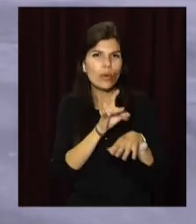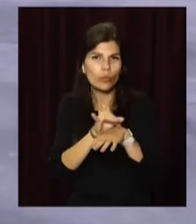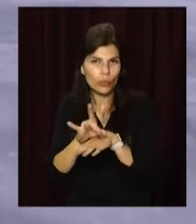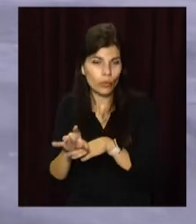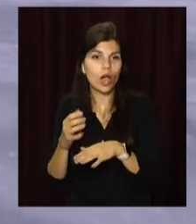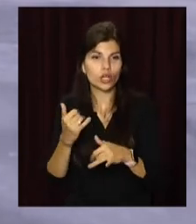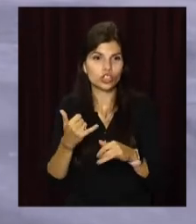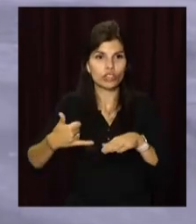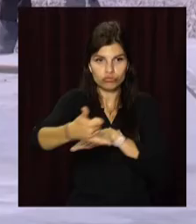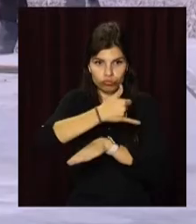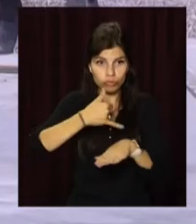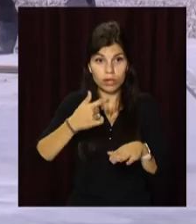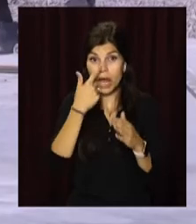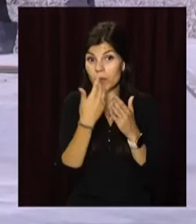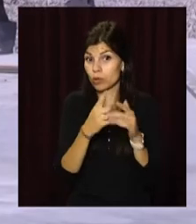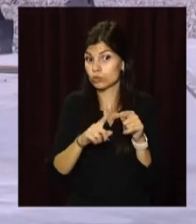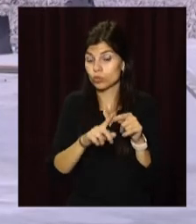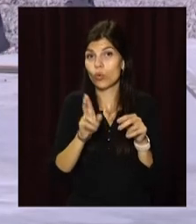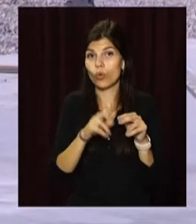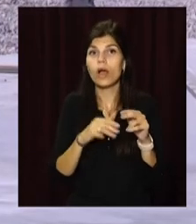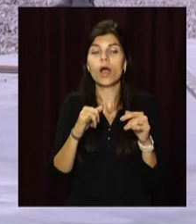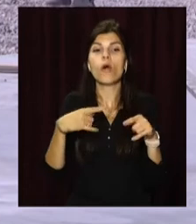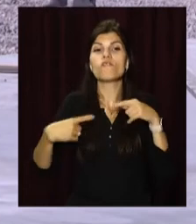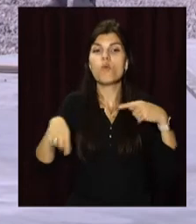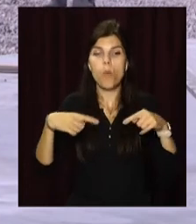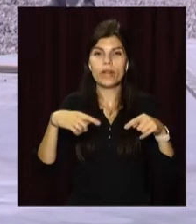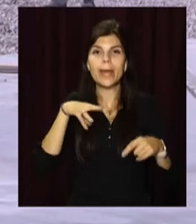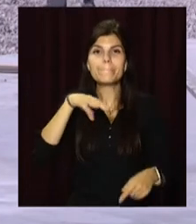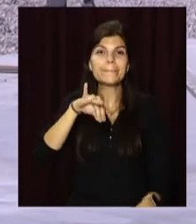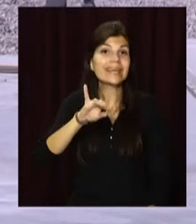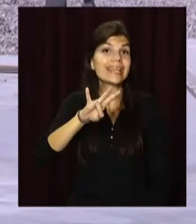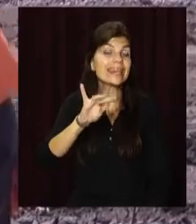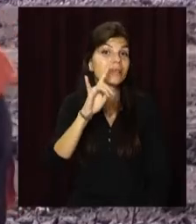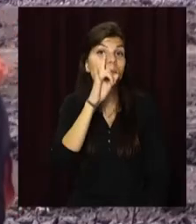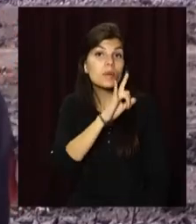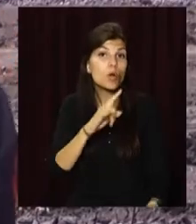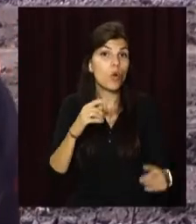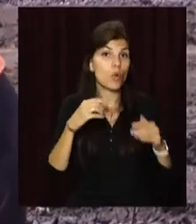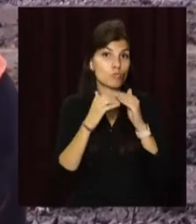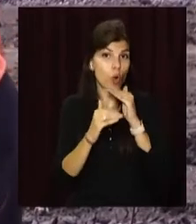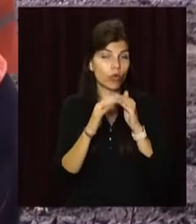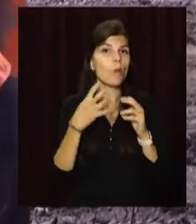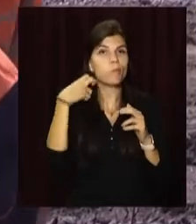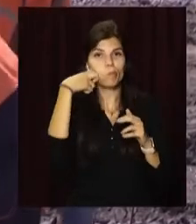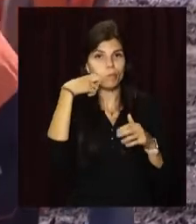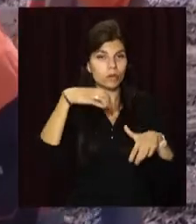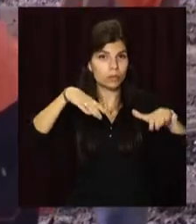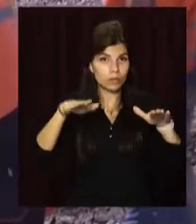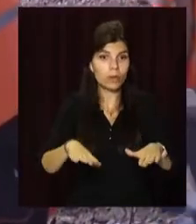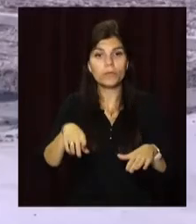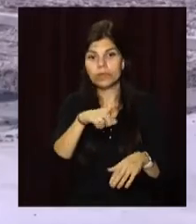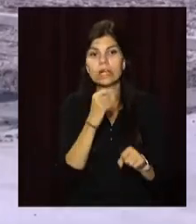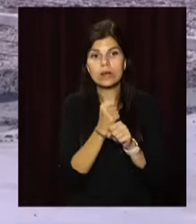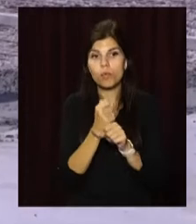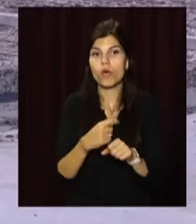бетонні роботи. Майже готова і основа під футбольне мініполе. Згодом на ньому з'явиться наливне гумове покриття. Крім того, підрядники